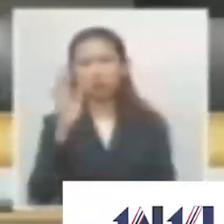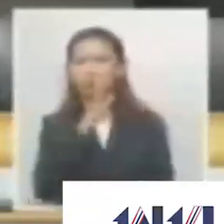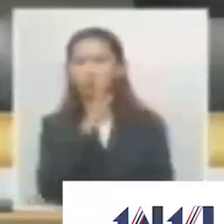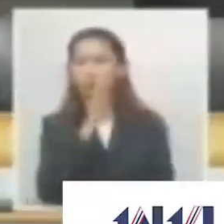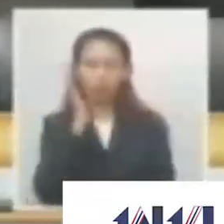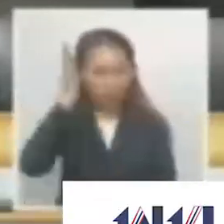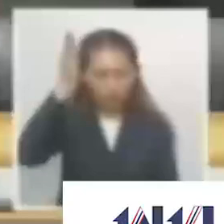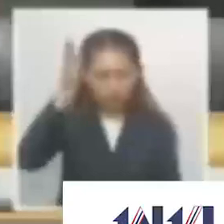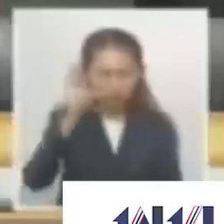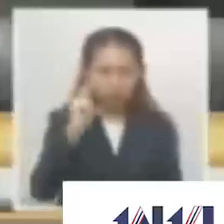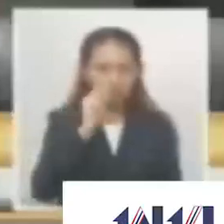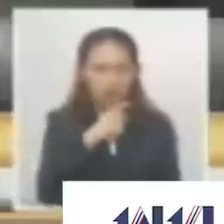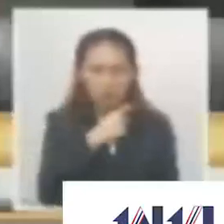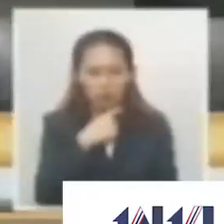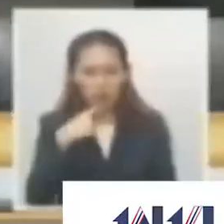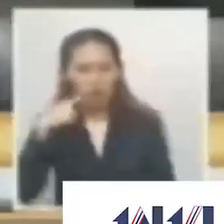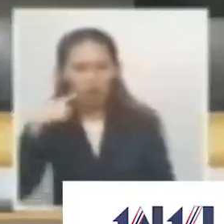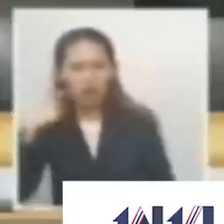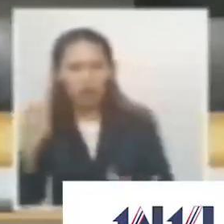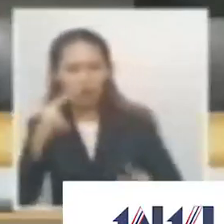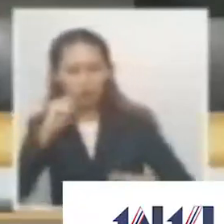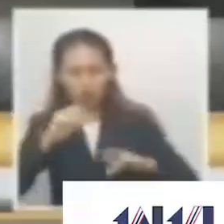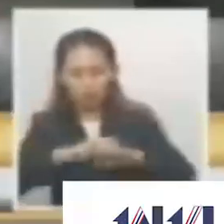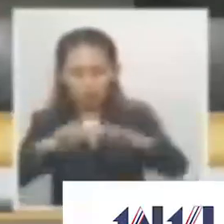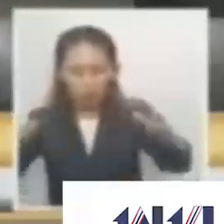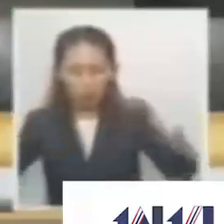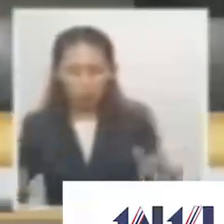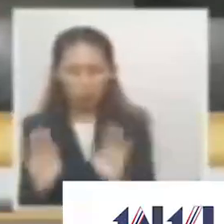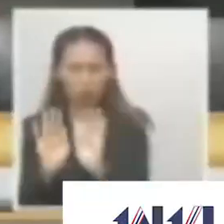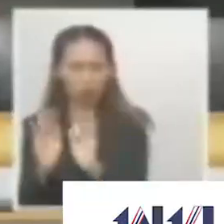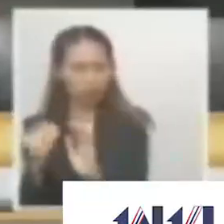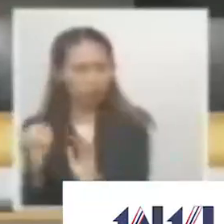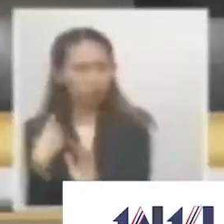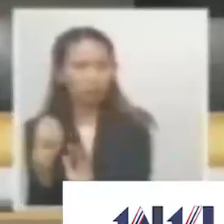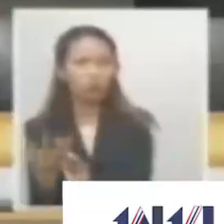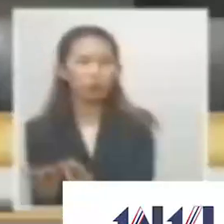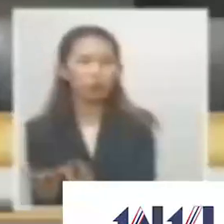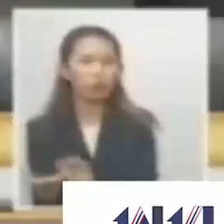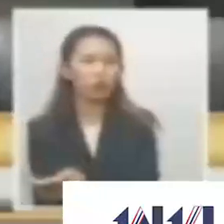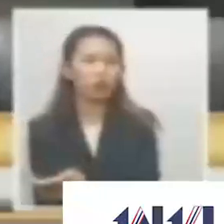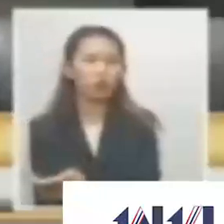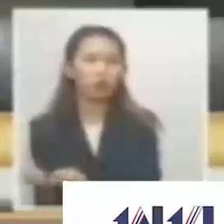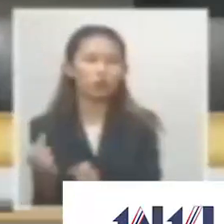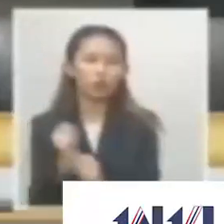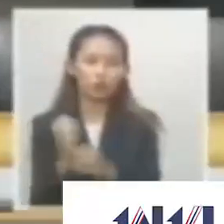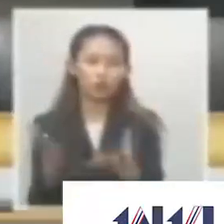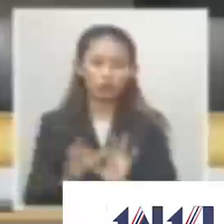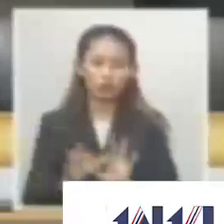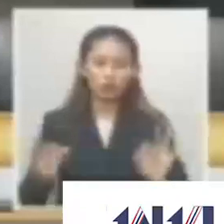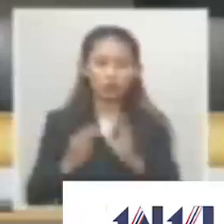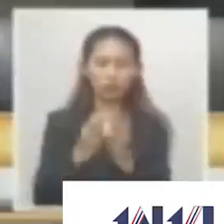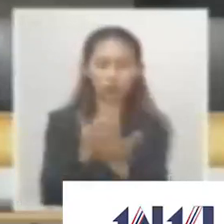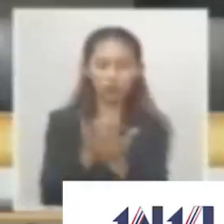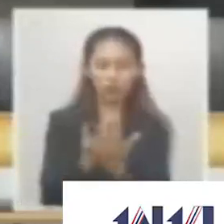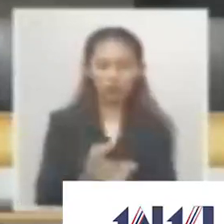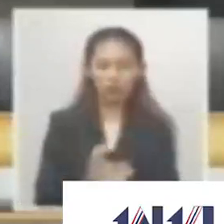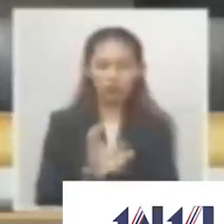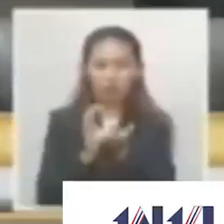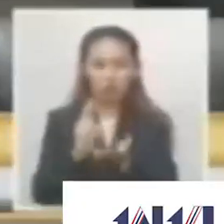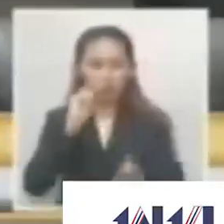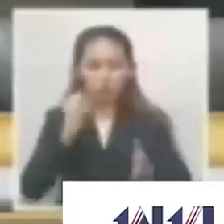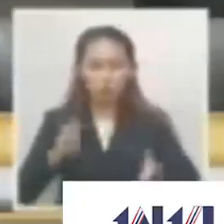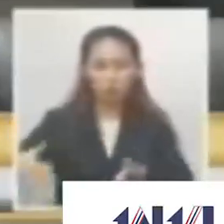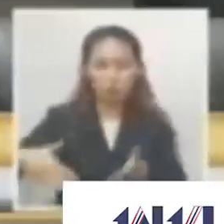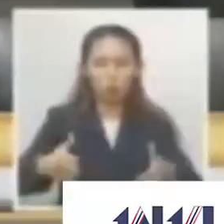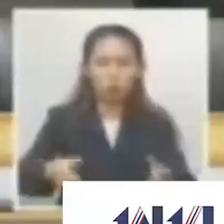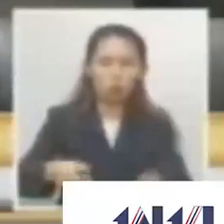มเนี่ยเราจะมีที่เก็บผมไม่ค่อยเห็นด้วยท่านเลยครับที่ว่าเราจะใช้งบประมาณไปในเชิงขุดลอกลำคลองนะครับซึ่งก็มีโครงการเข้